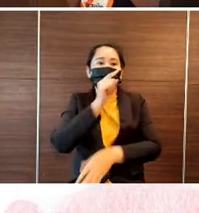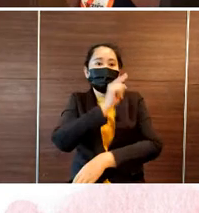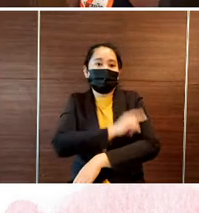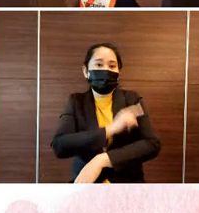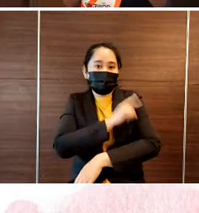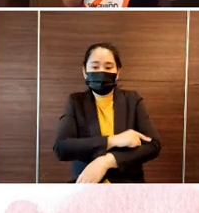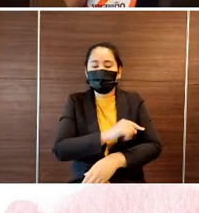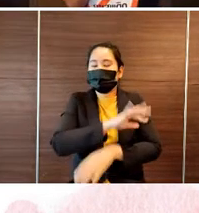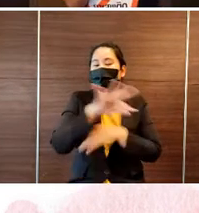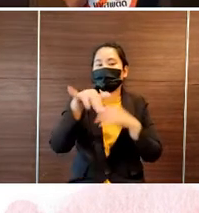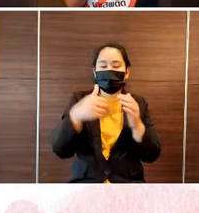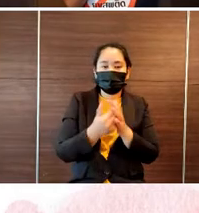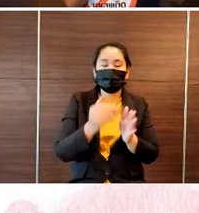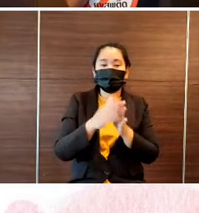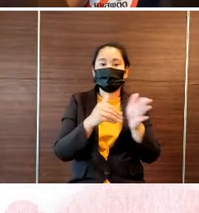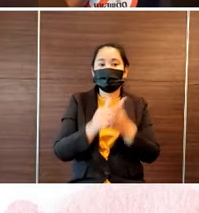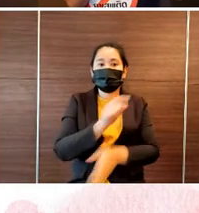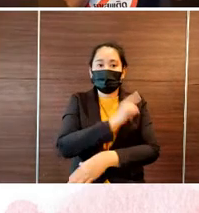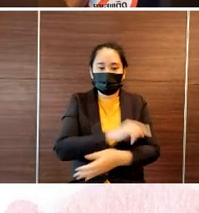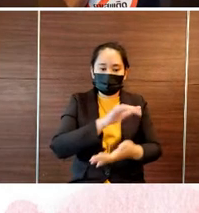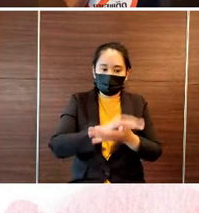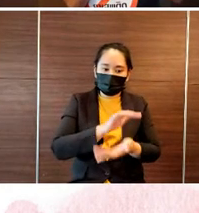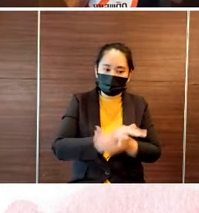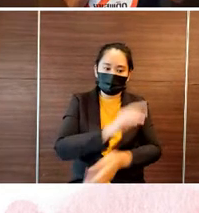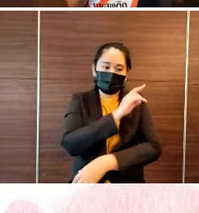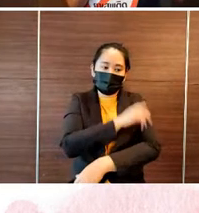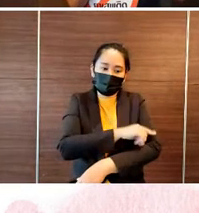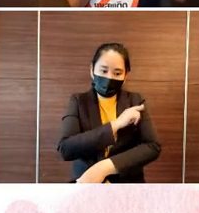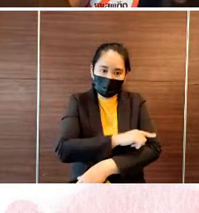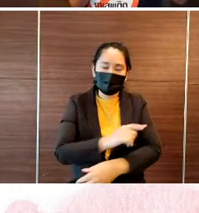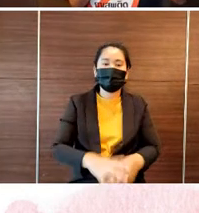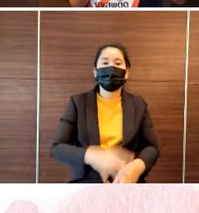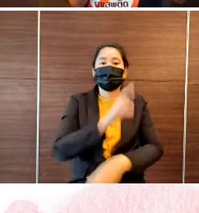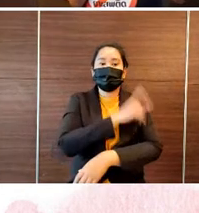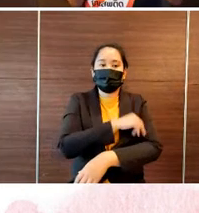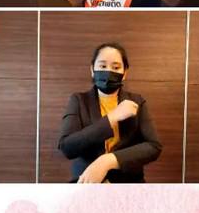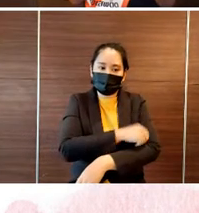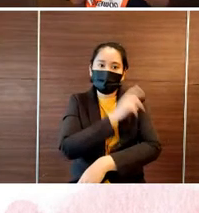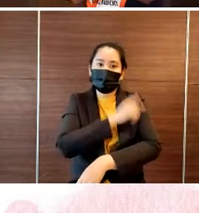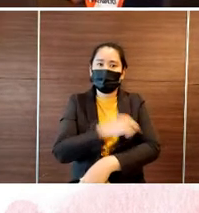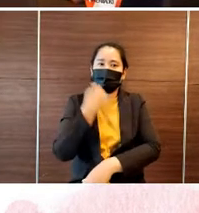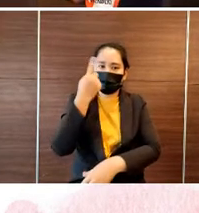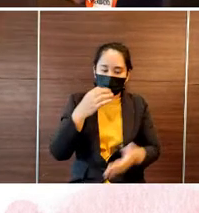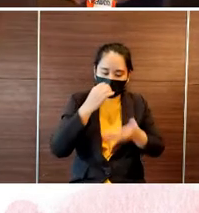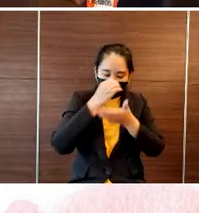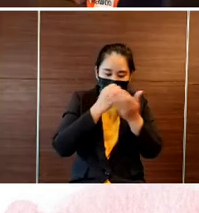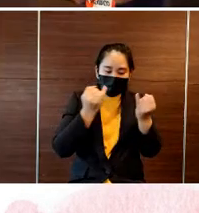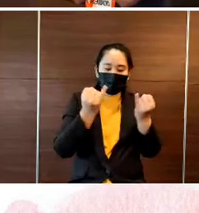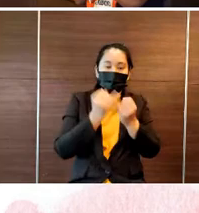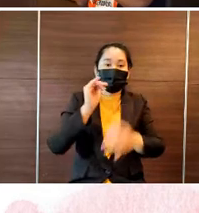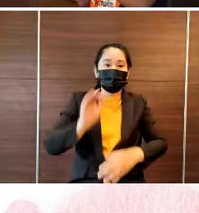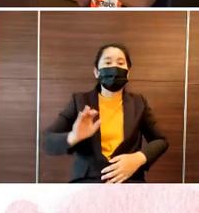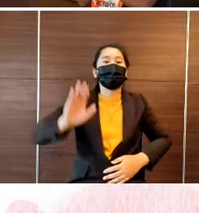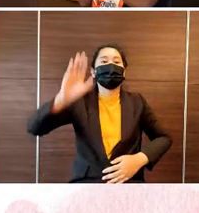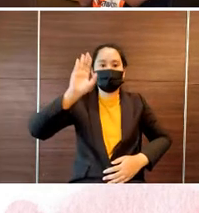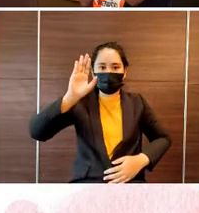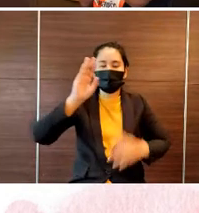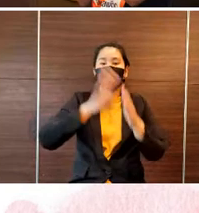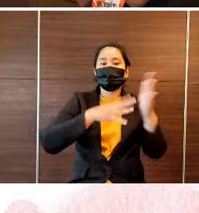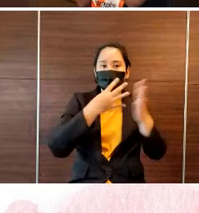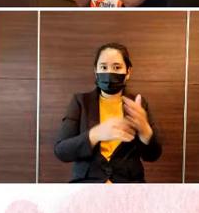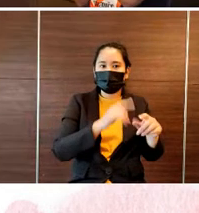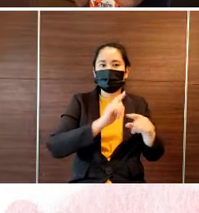สีขาวทั้งหมดไม่ว่าจะเป็นโรงเรียนสีขาวโรงงานสีขาวชุมชนสีขาวใครติดยายกมือขึ้นอีกหลายร้อยมาตรการ